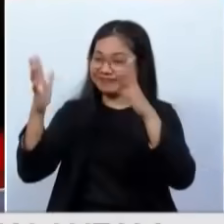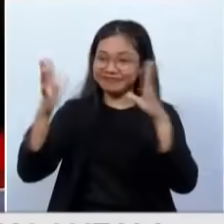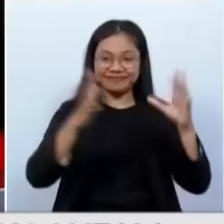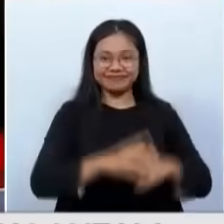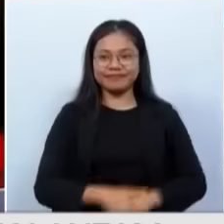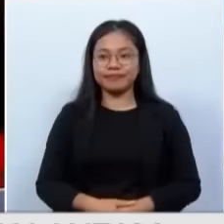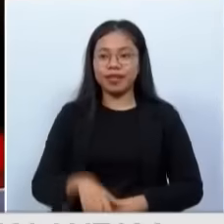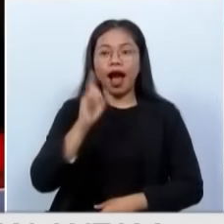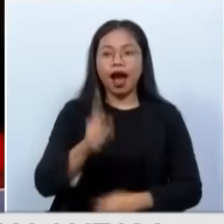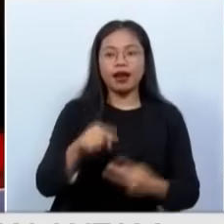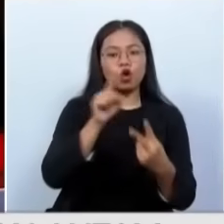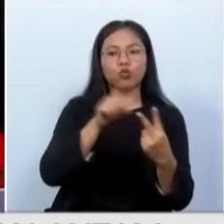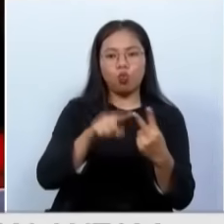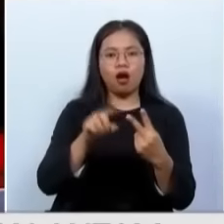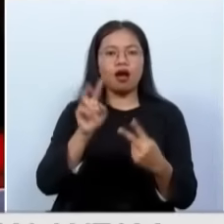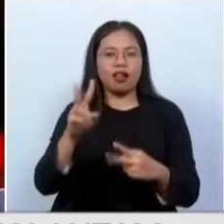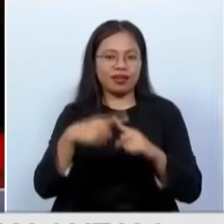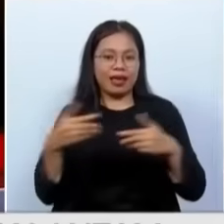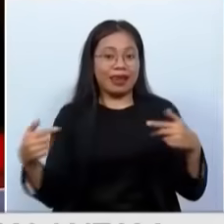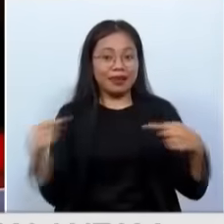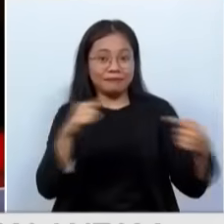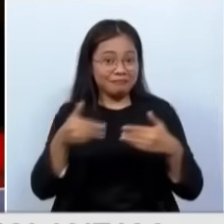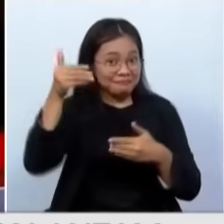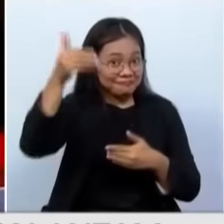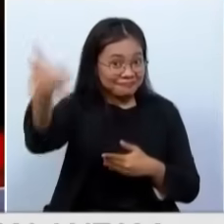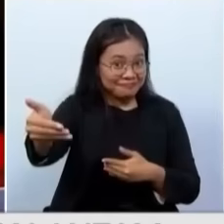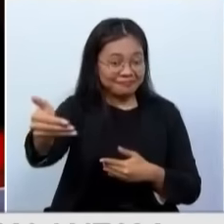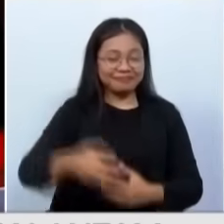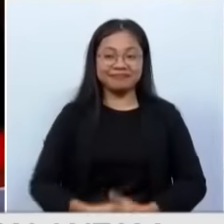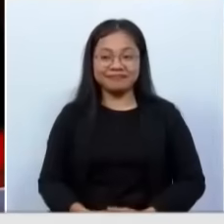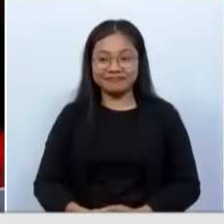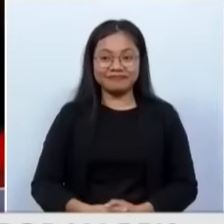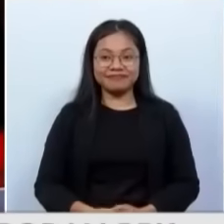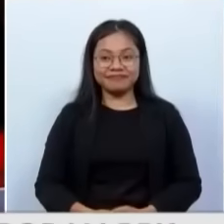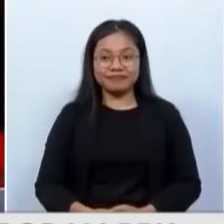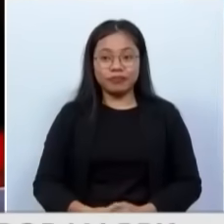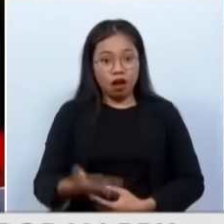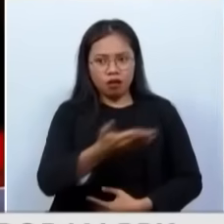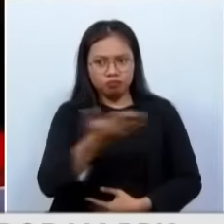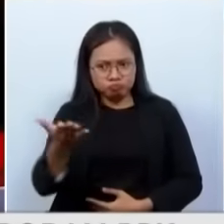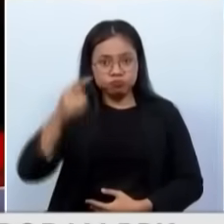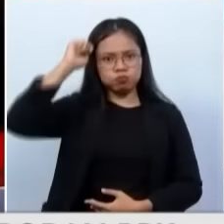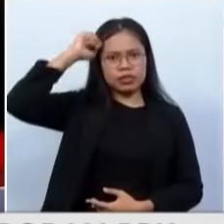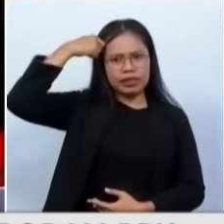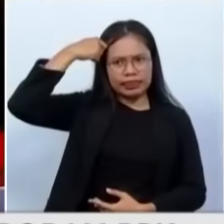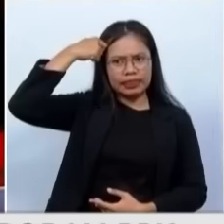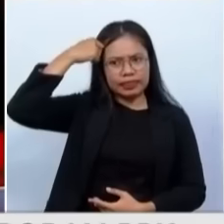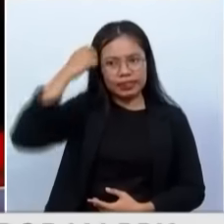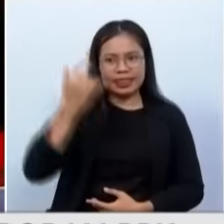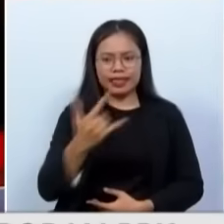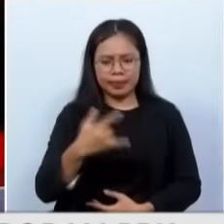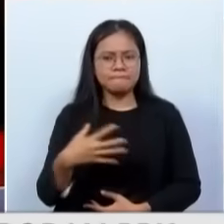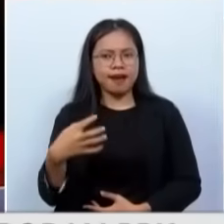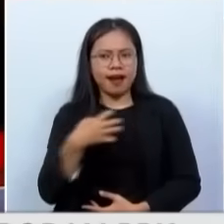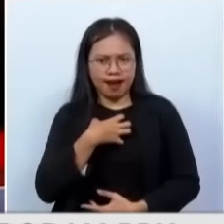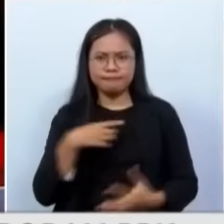ini diselenggarakan oleh KPU dan kami mengingatkan anda untuk menggunakan hak pilih